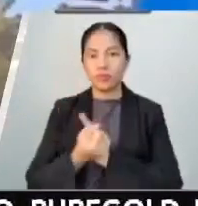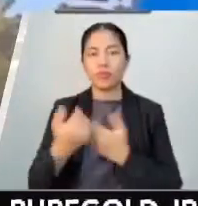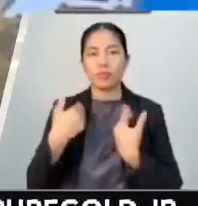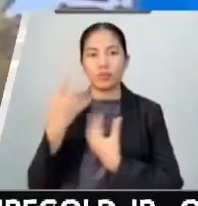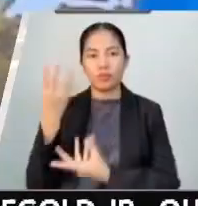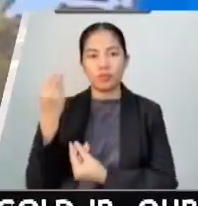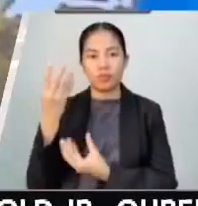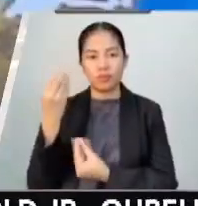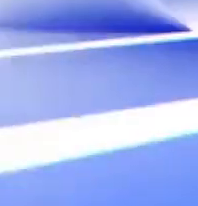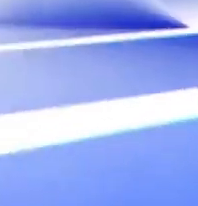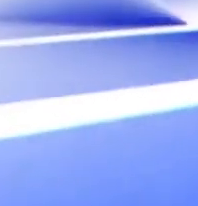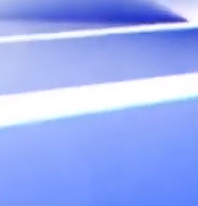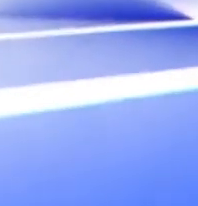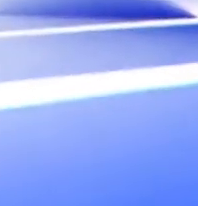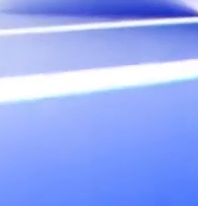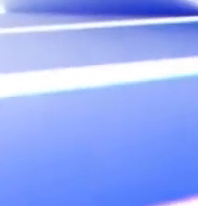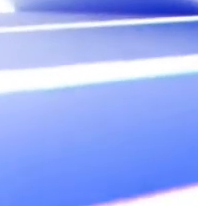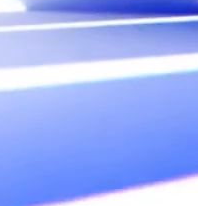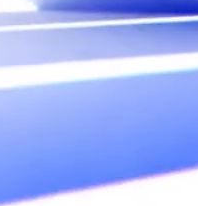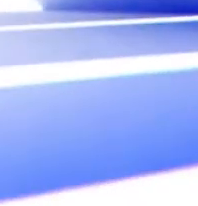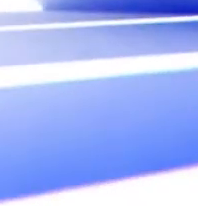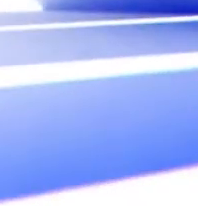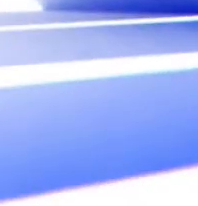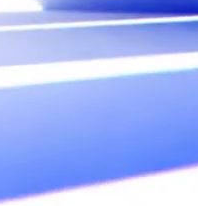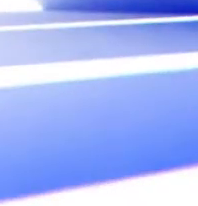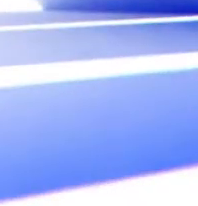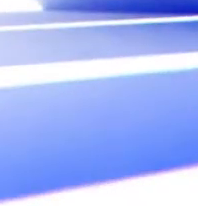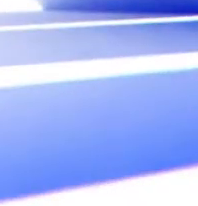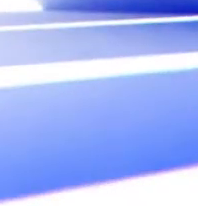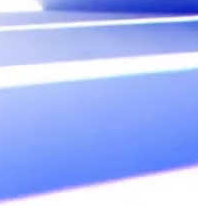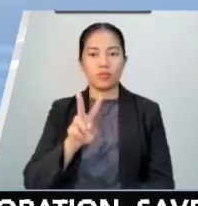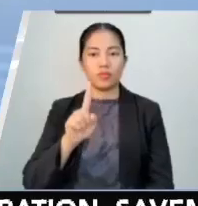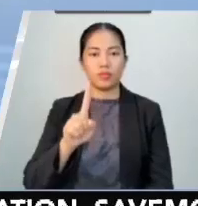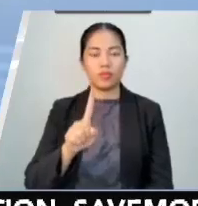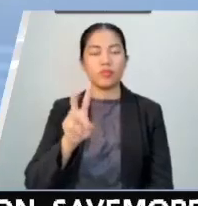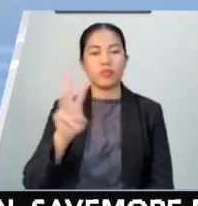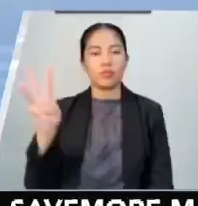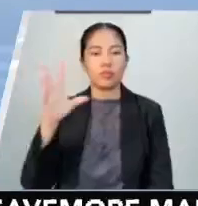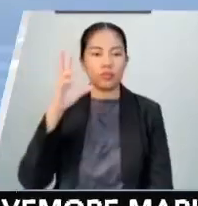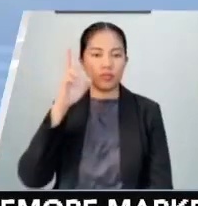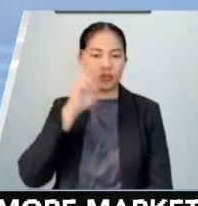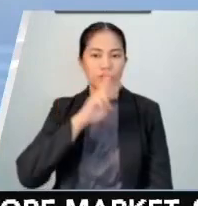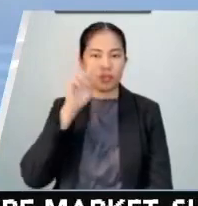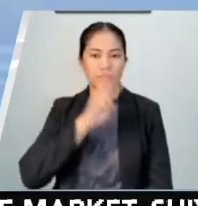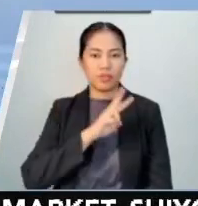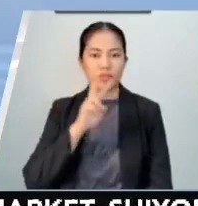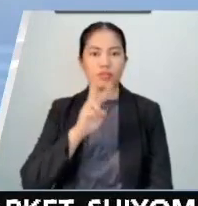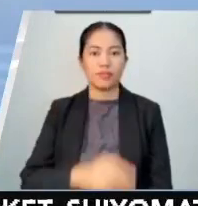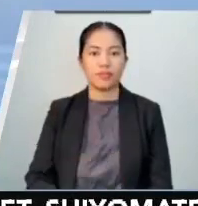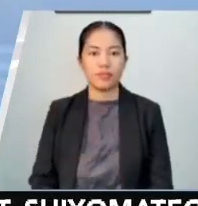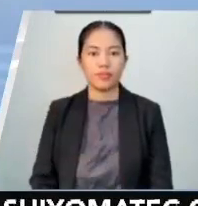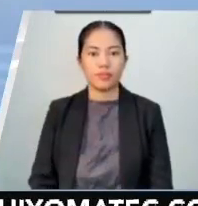Kilantang ng GMA Regional TV 1 Western Visayas. Zen?